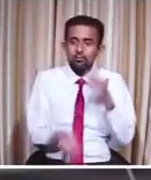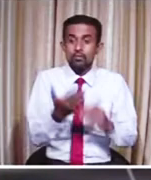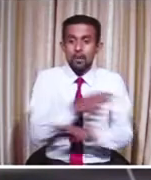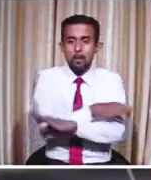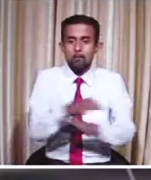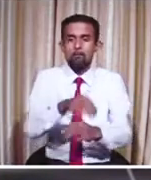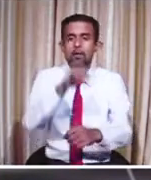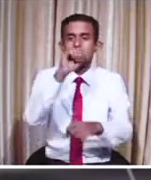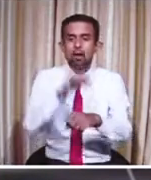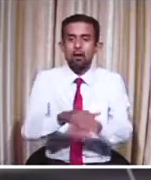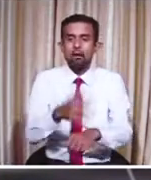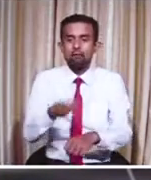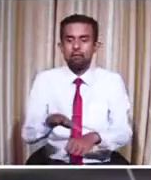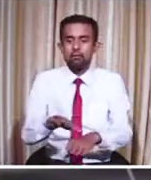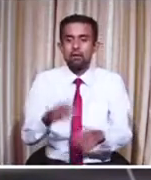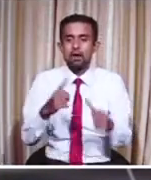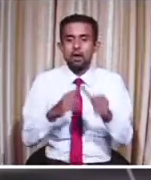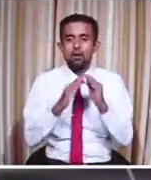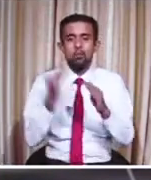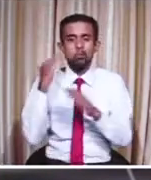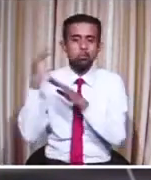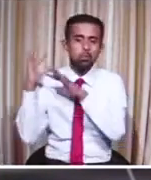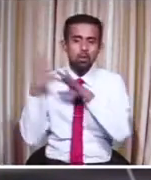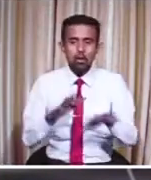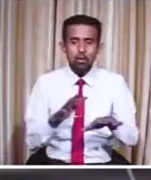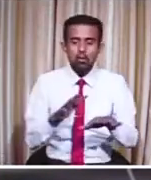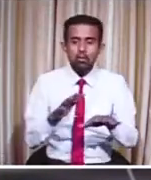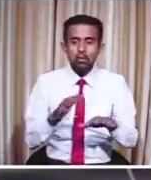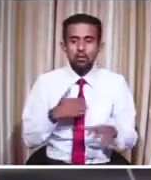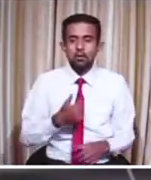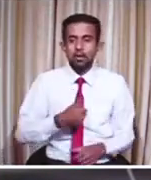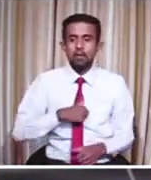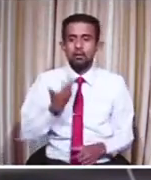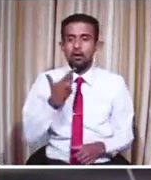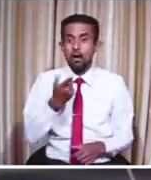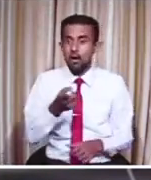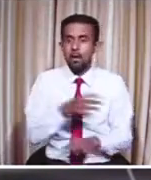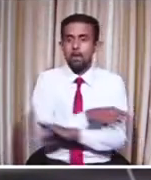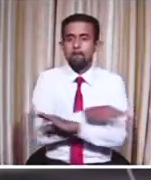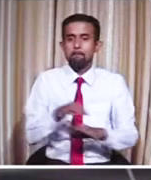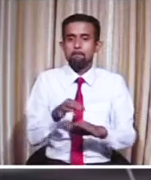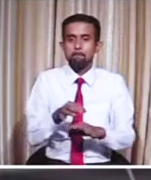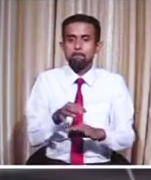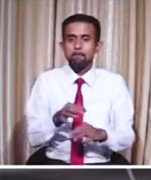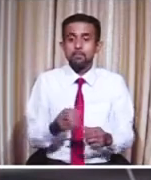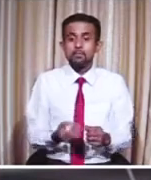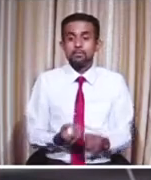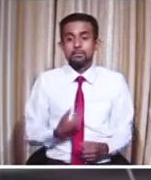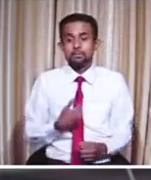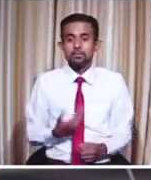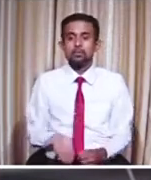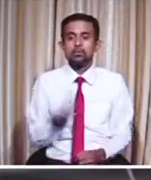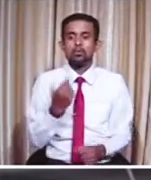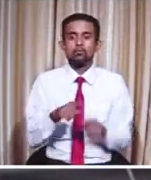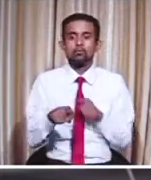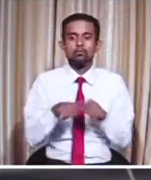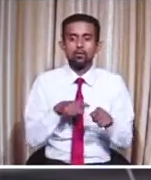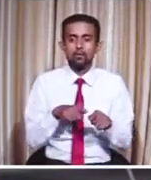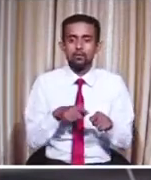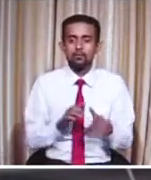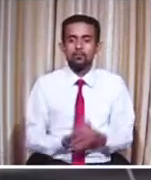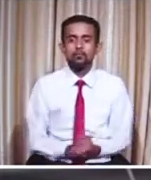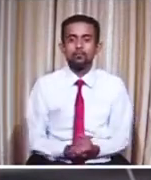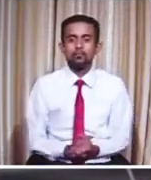ngekak. Arliya gah mandiri atas tenaga kena abu gomwede tapi virudda. Anne plan ngekak ekin utte jenya lebi dehinda. Wena dia kerana